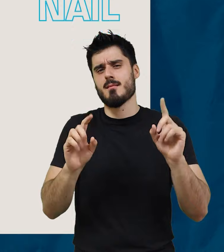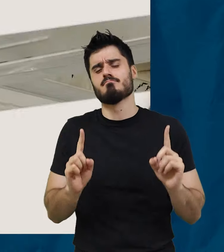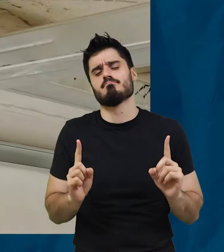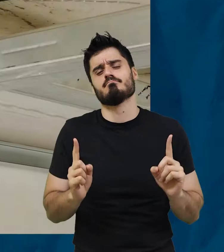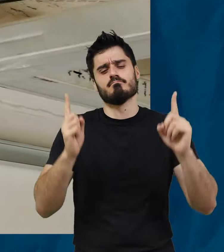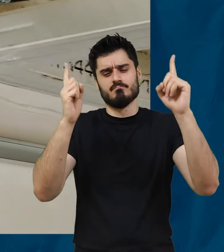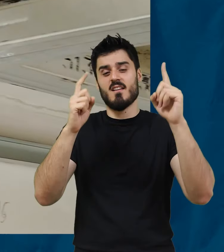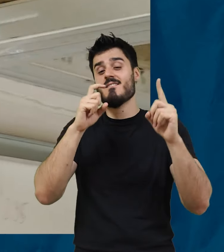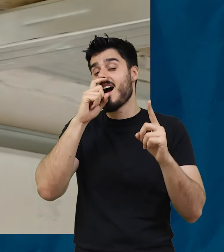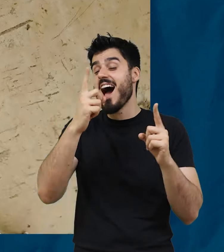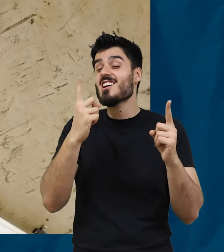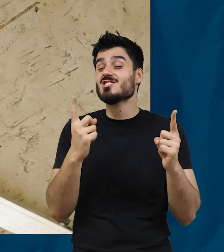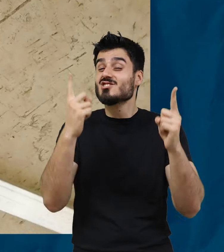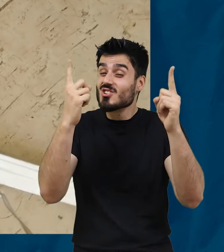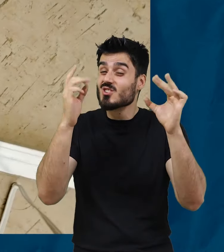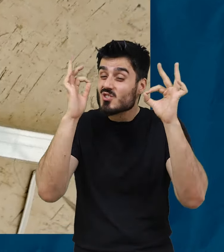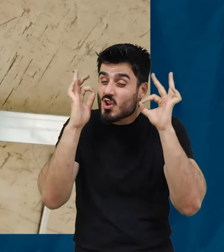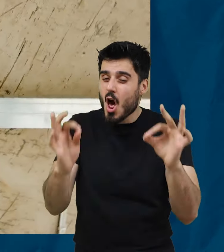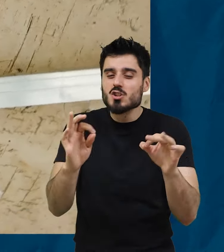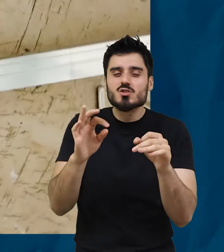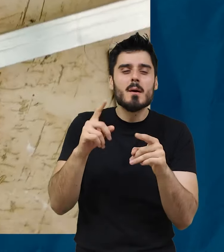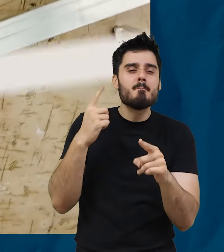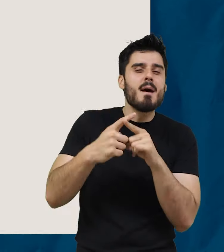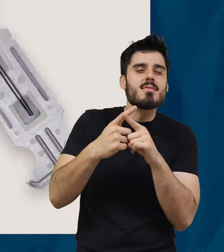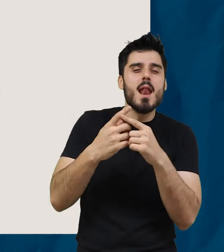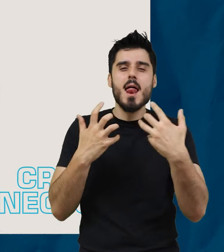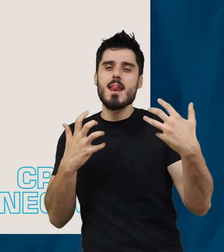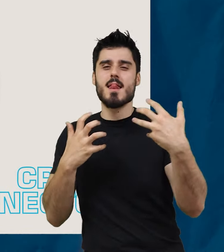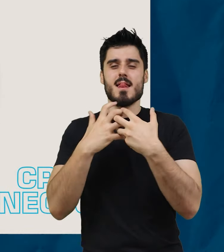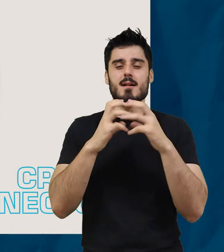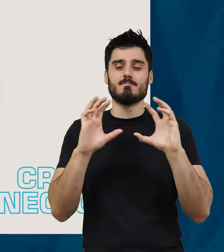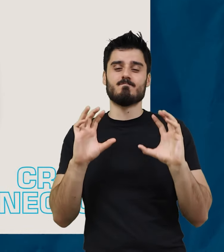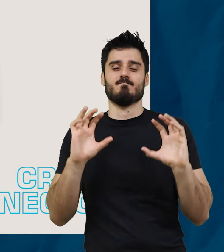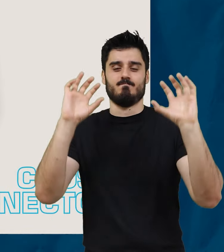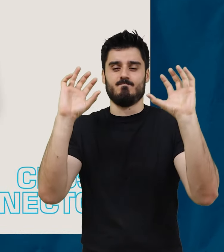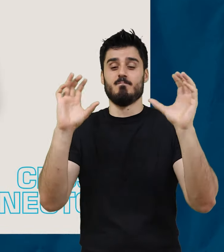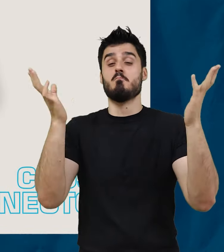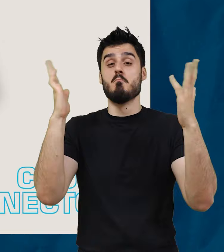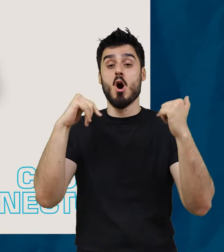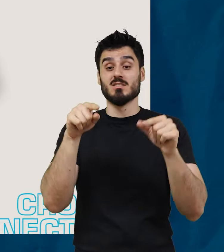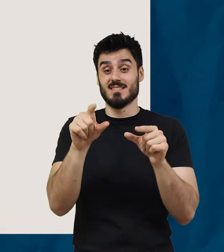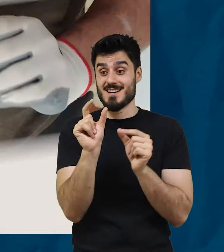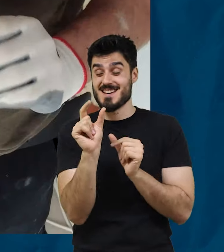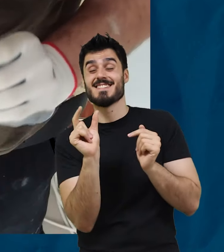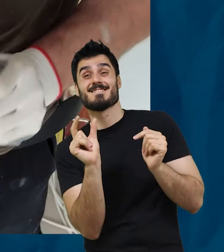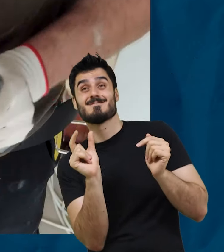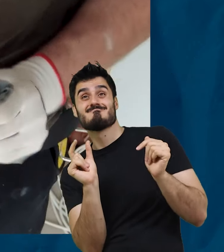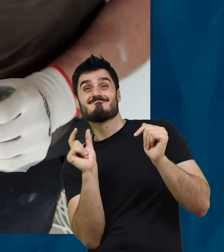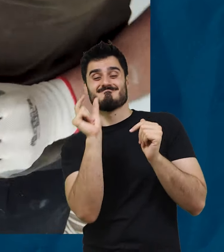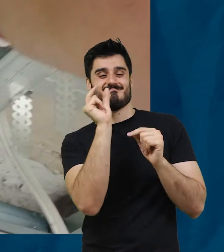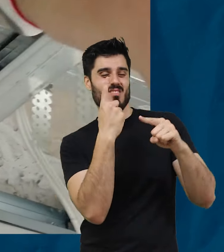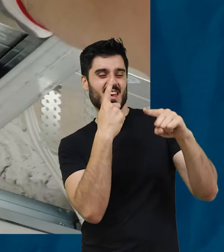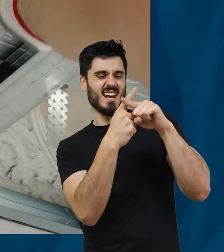но е важно крепежният елемент да се съобрази с основата. Следва закопчаване на монтажните профили